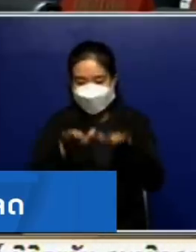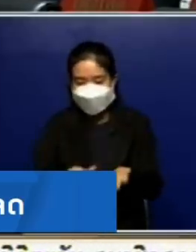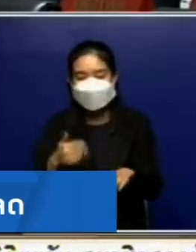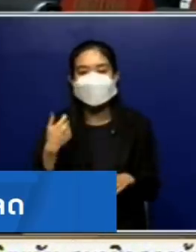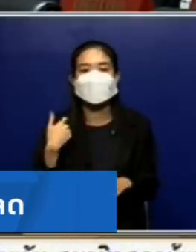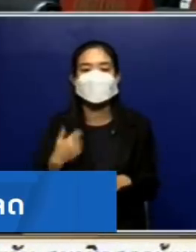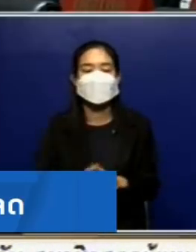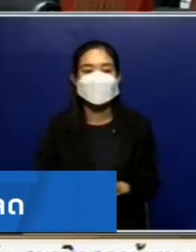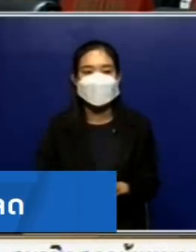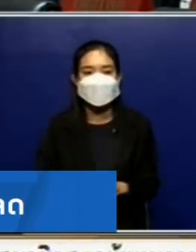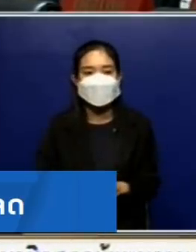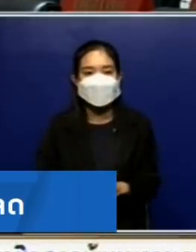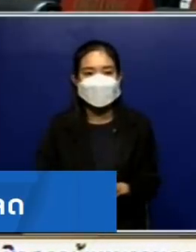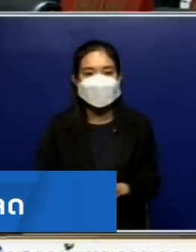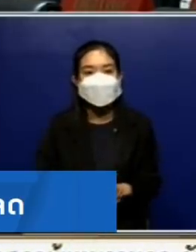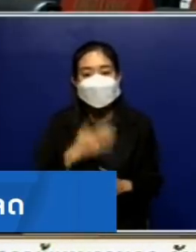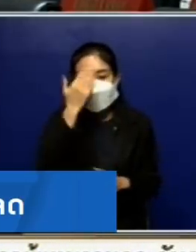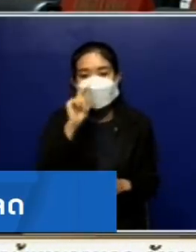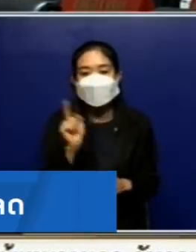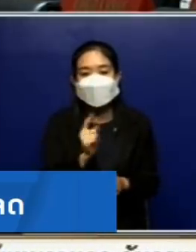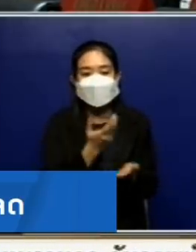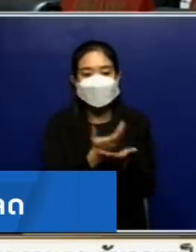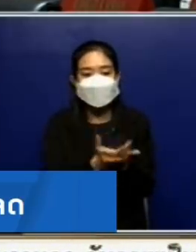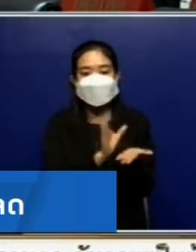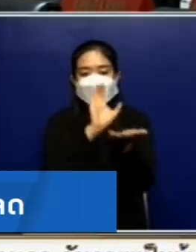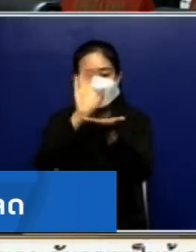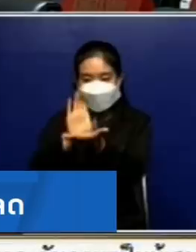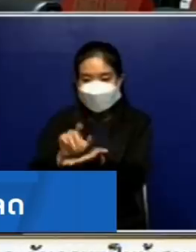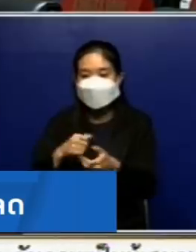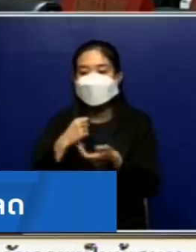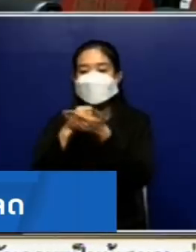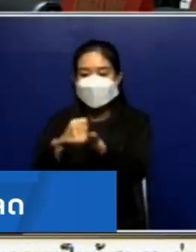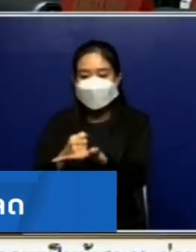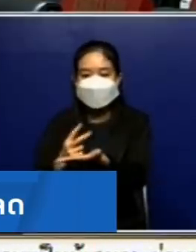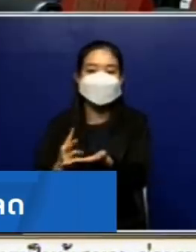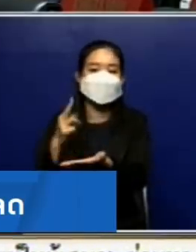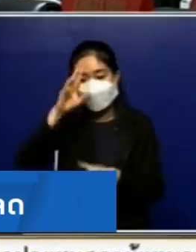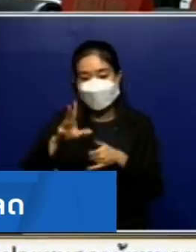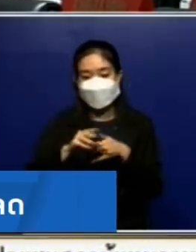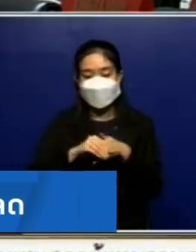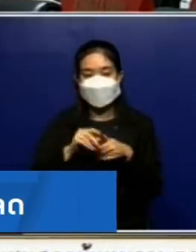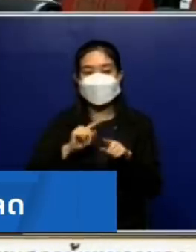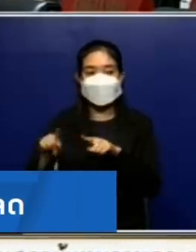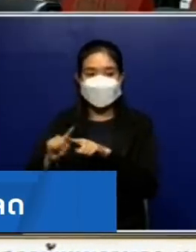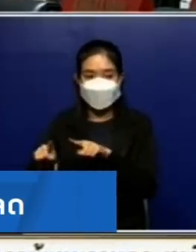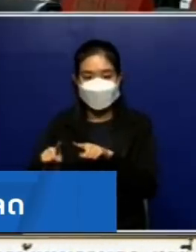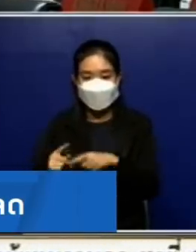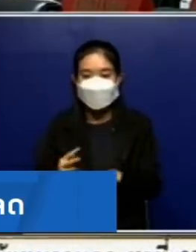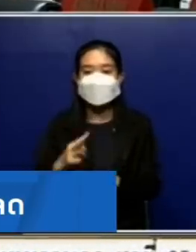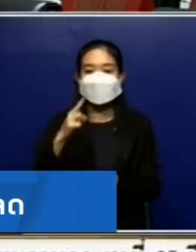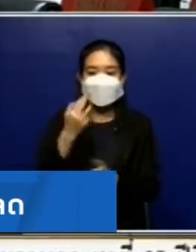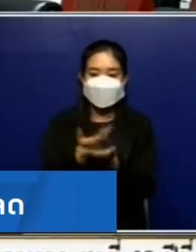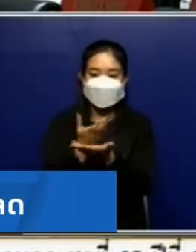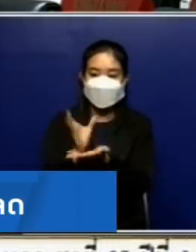คล้วนแต่ถูกตัดงบประมาณลงแทบทั้งสิ้นเริ่มจากกรมควบคุมโรคติดต่อถูกตัดงบประมาณลง480